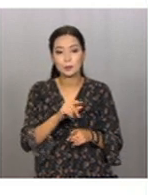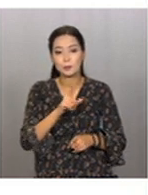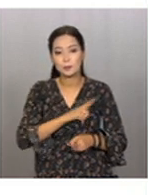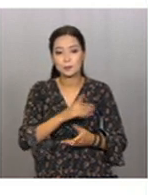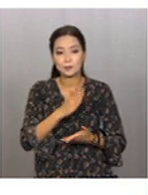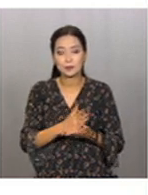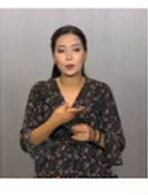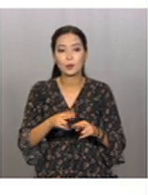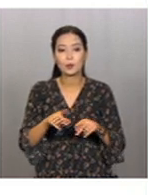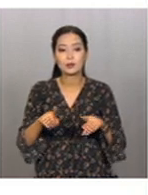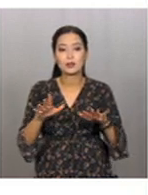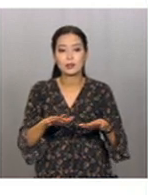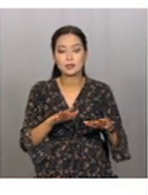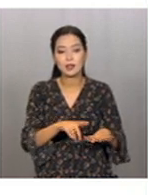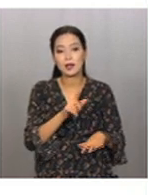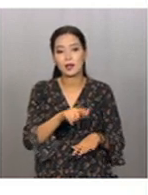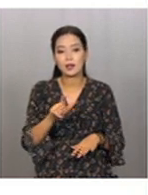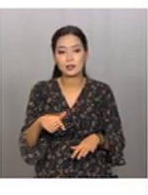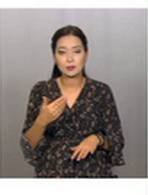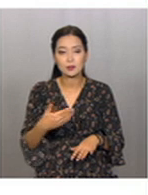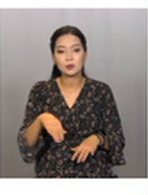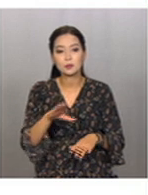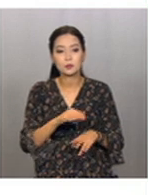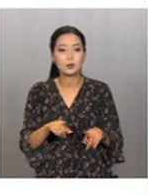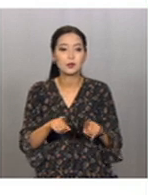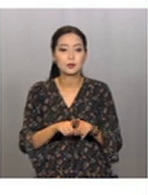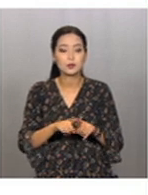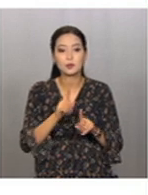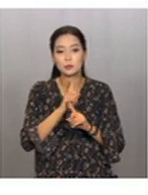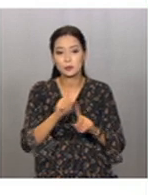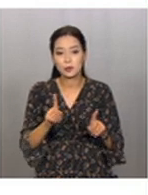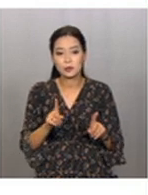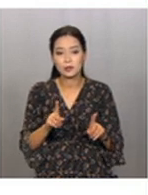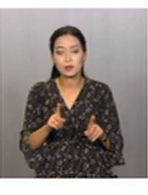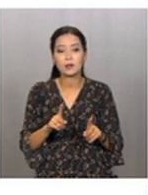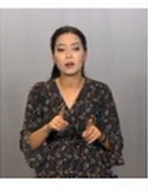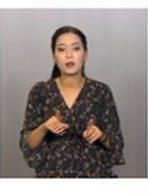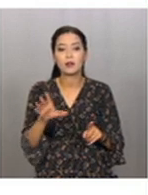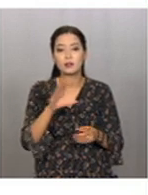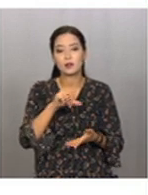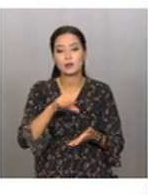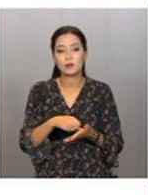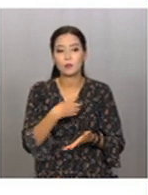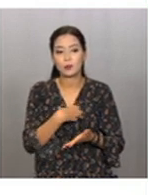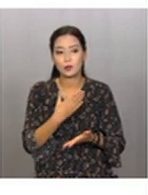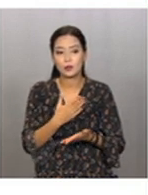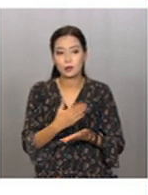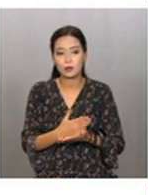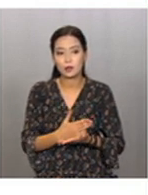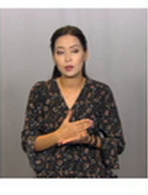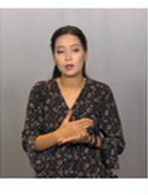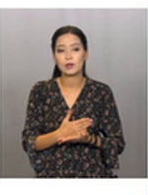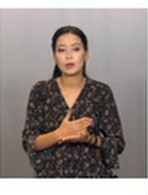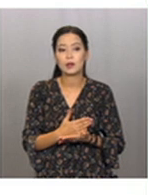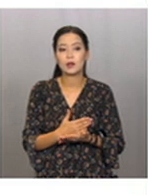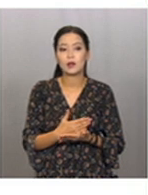Осы жерде адам атаның хауананы ерекше құрмет көрсеткенін біліп, бетіне басып айтады. Найманда 200-ді нар